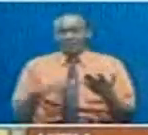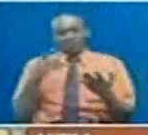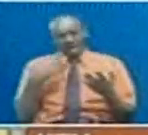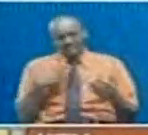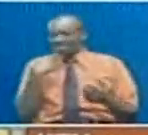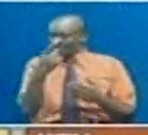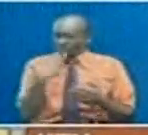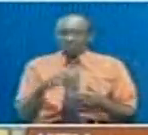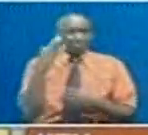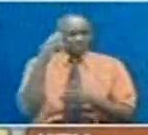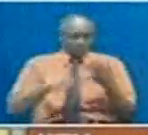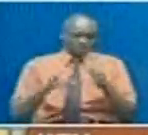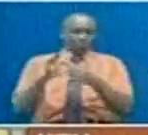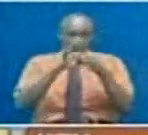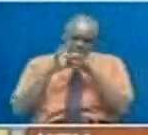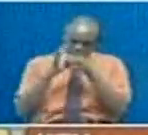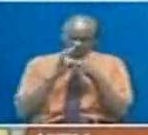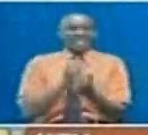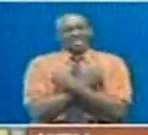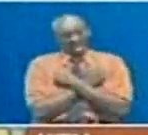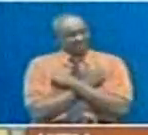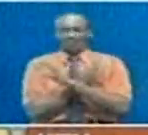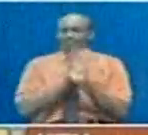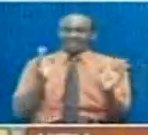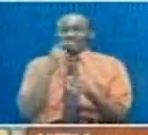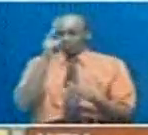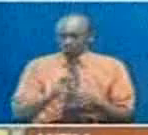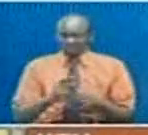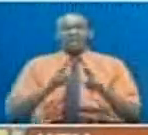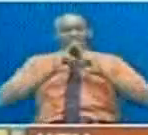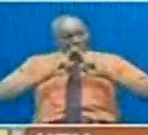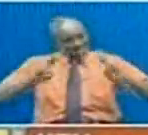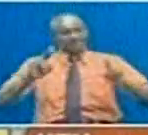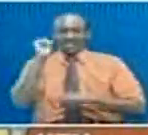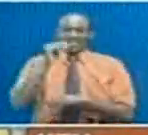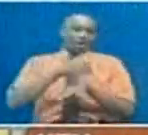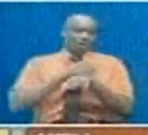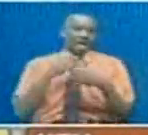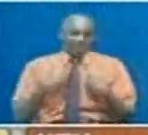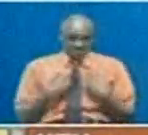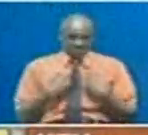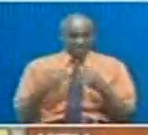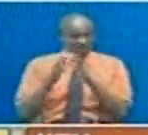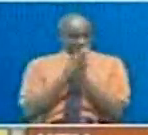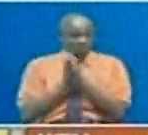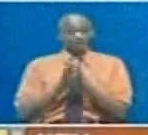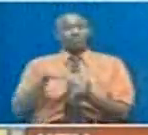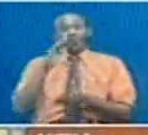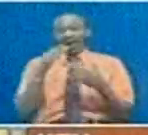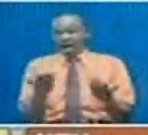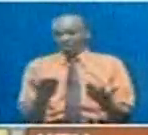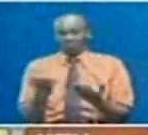umoja na upendo miongoni mwa Wakenya, huku kauli mbiu ikiwa amani kwa Wakenya wote. Elvis Kosgei anaarifu